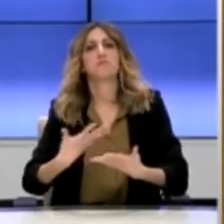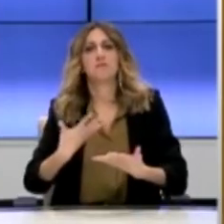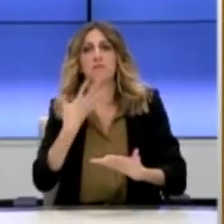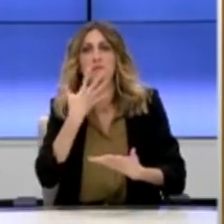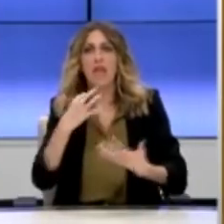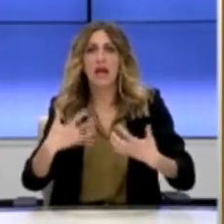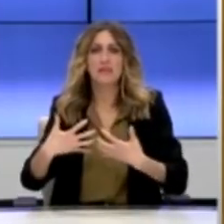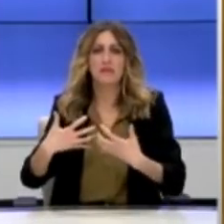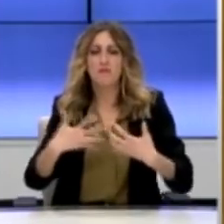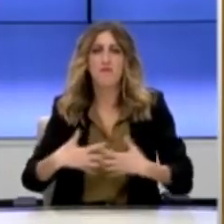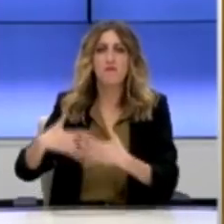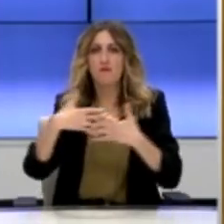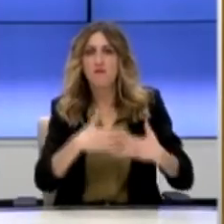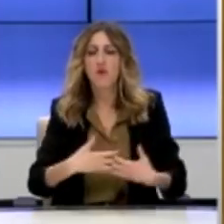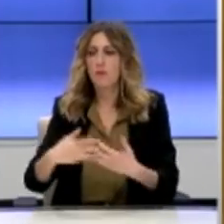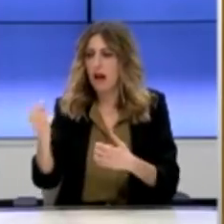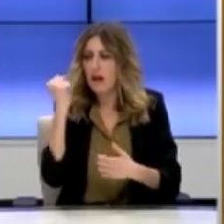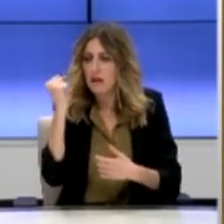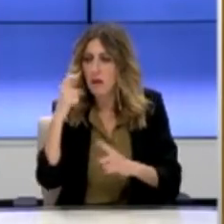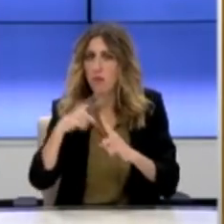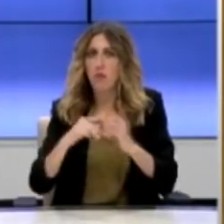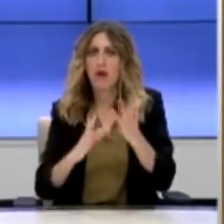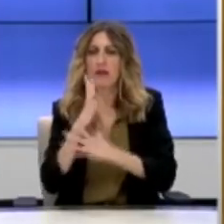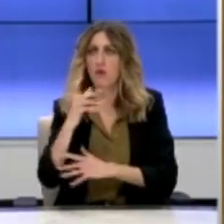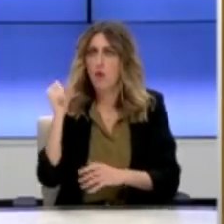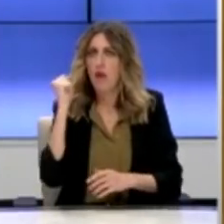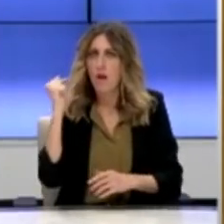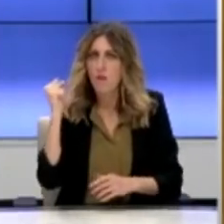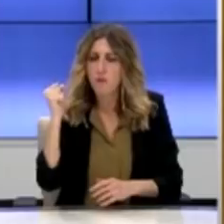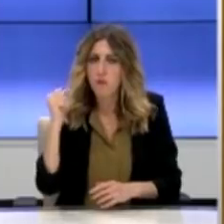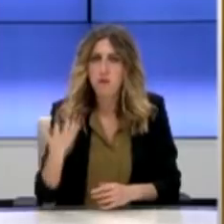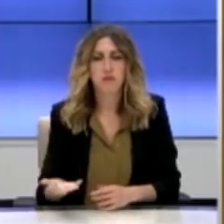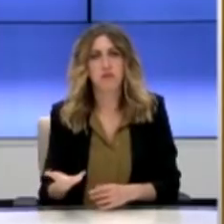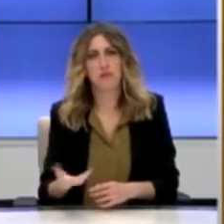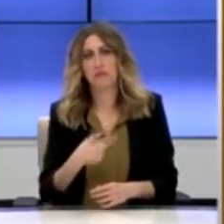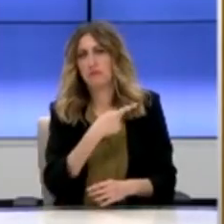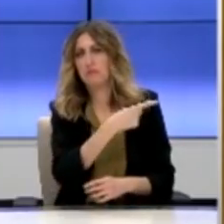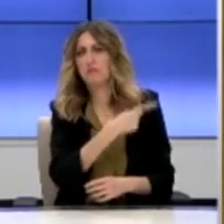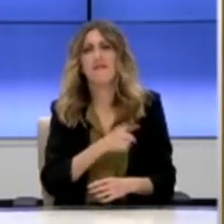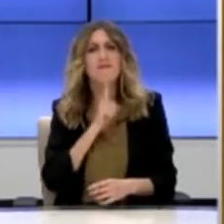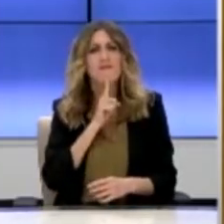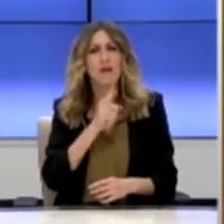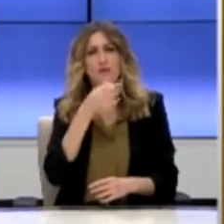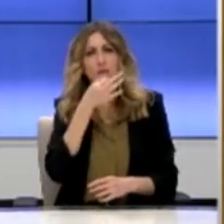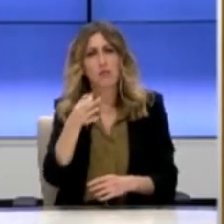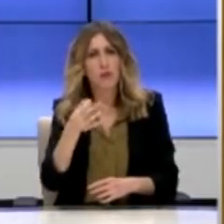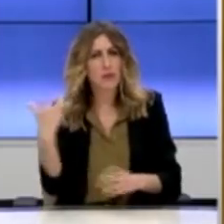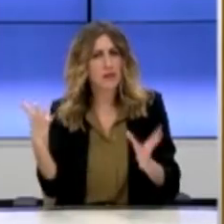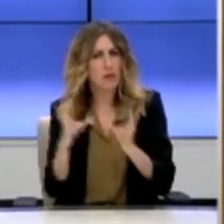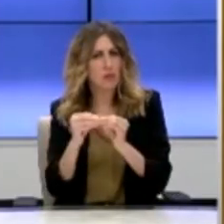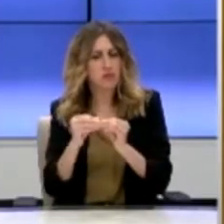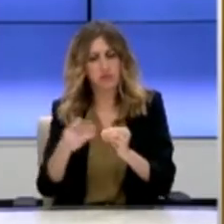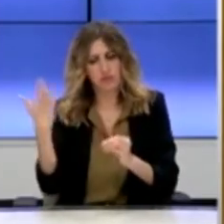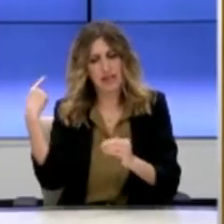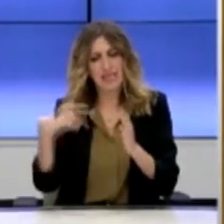ακριβώς λέγατε και την περίοδο του πρώτου κύματος της πανδημίας. Όμως τα στοιχεία του δευτέρου κύματος σας